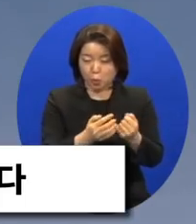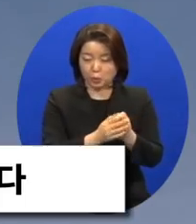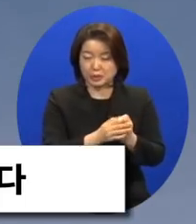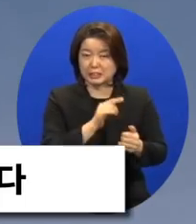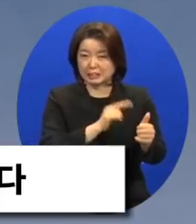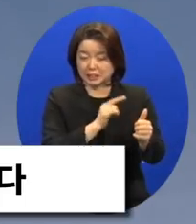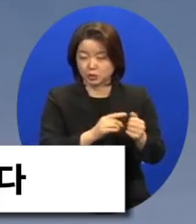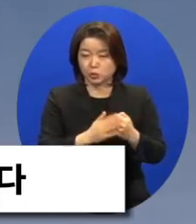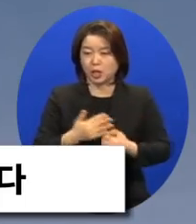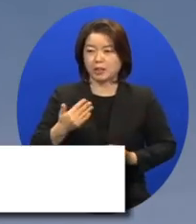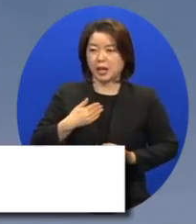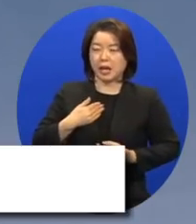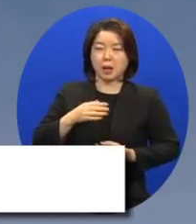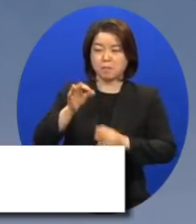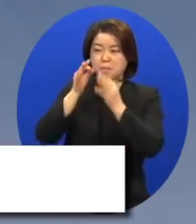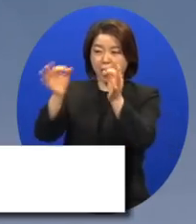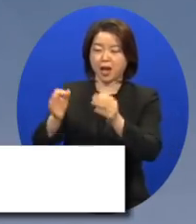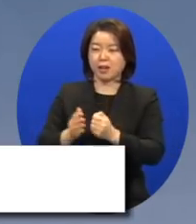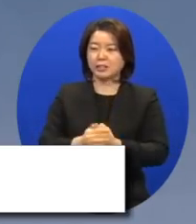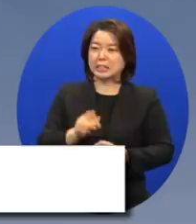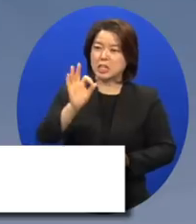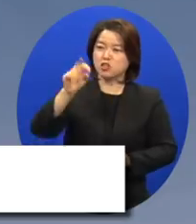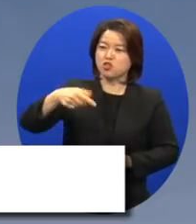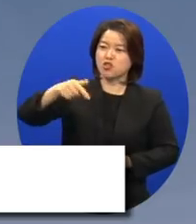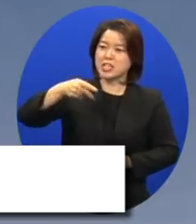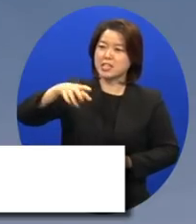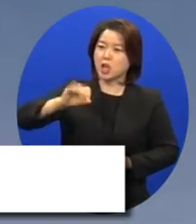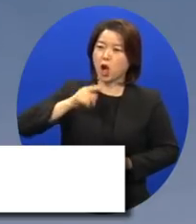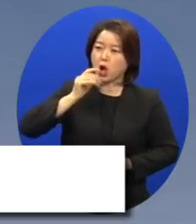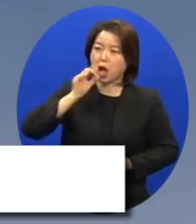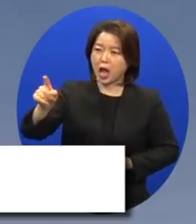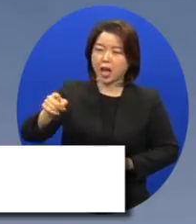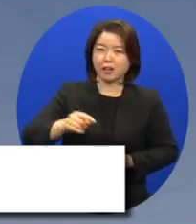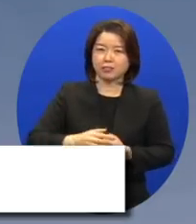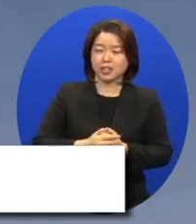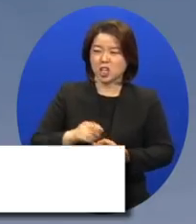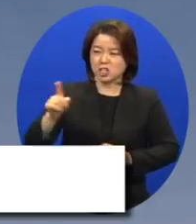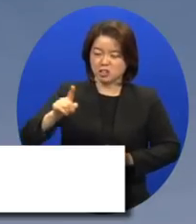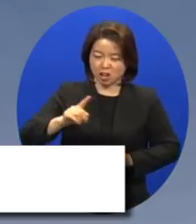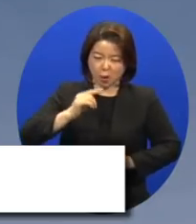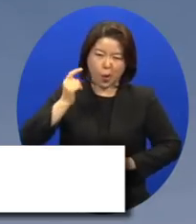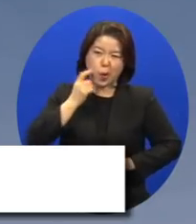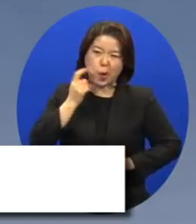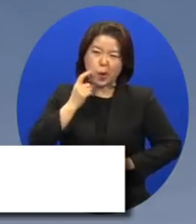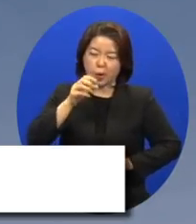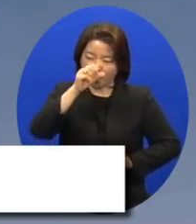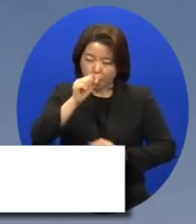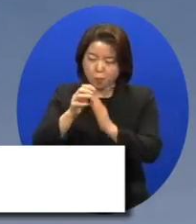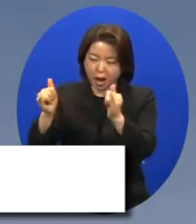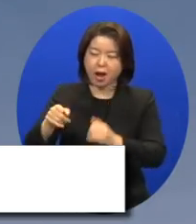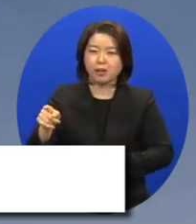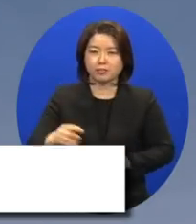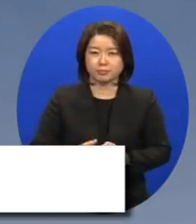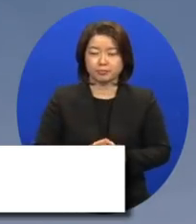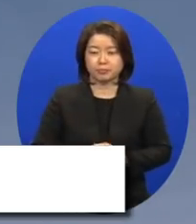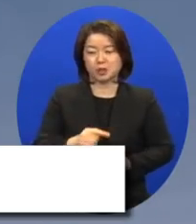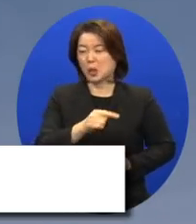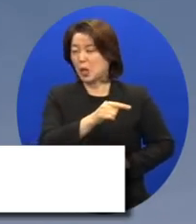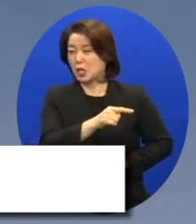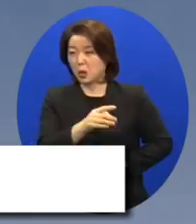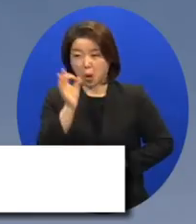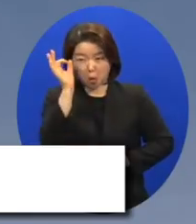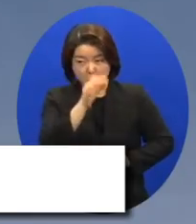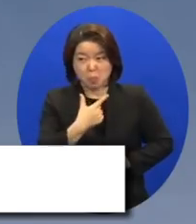쳤습니다 6 잇어 너는 위선자 야 너도 이거 보고